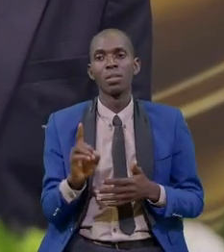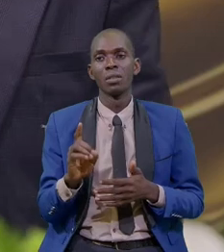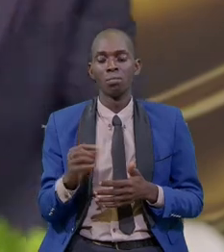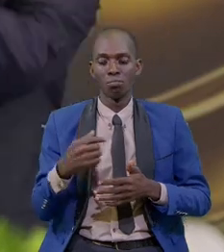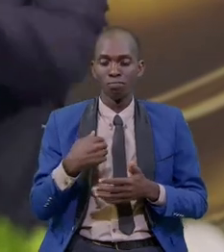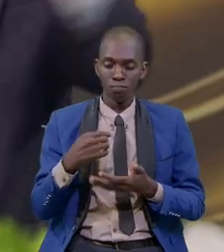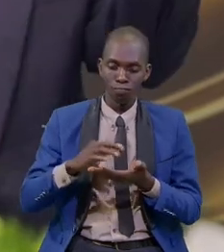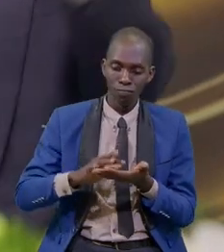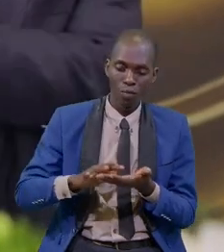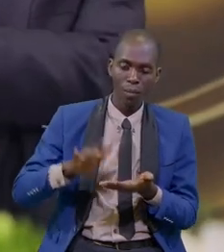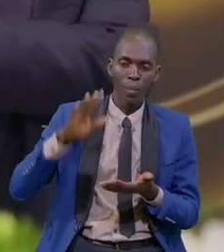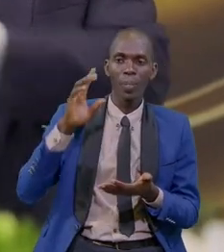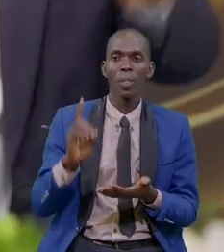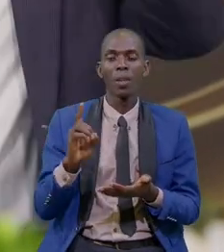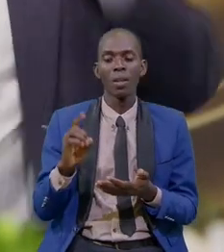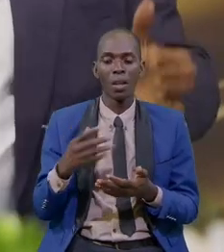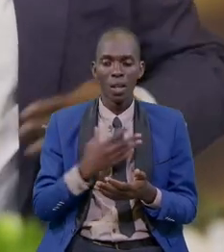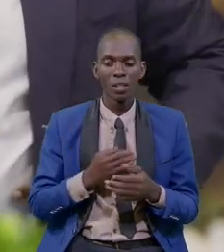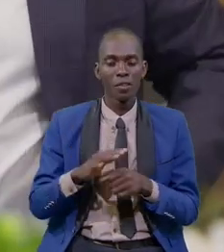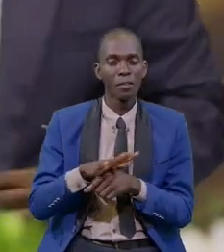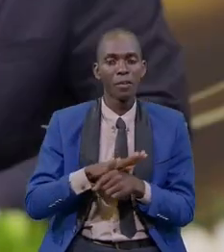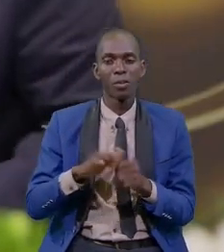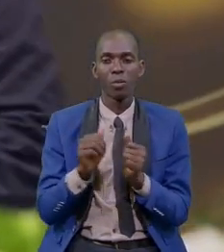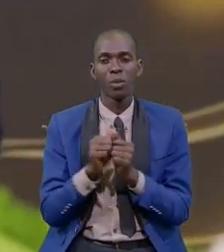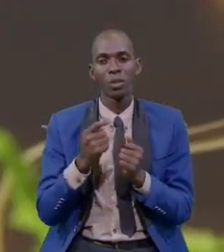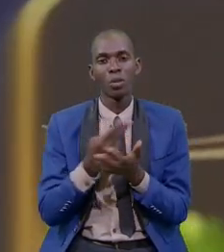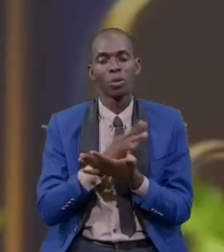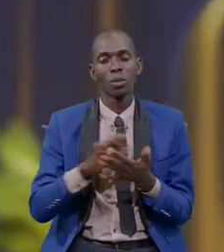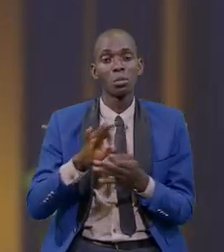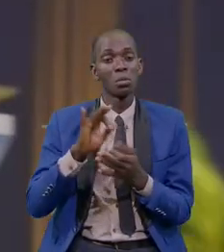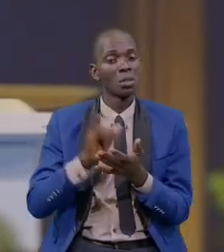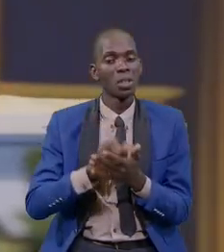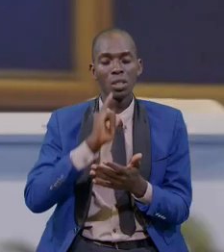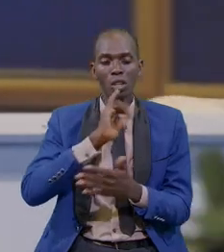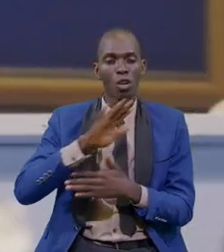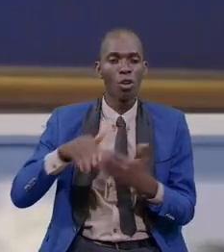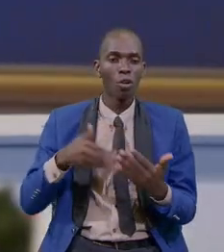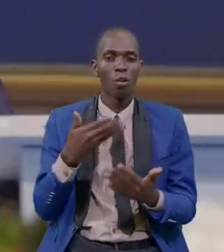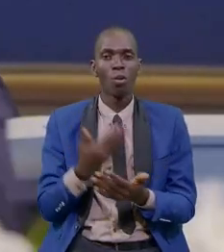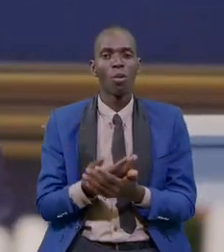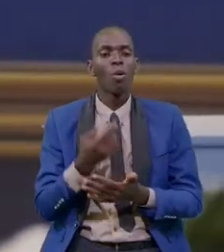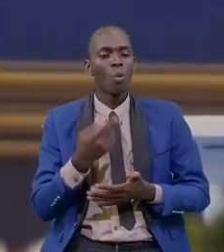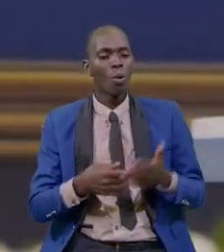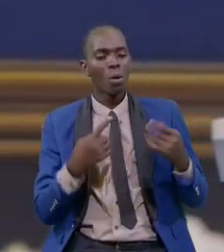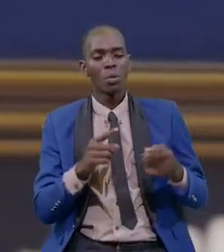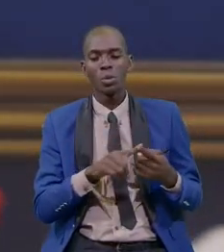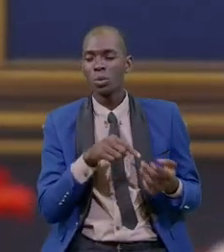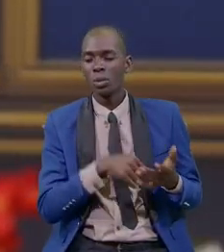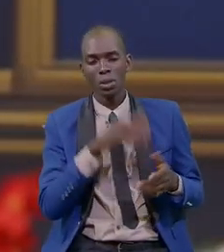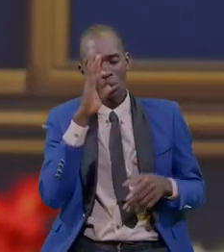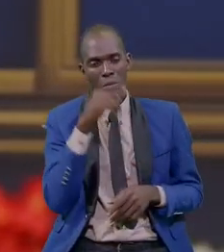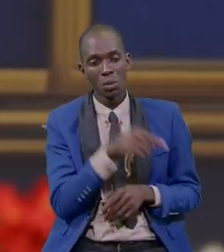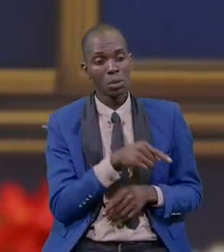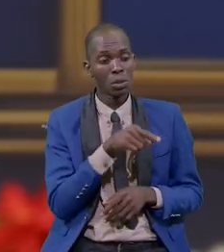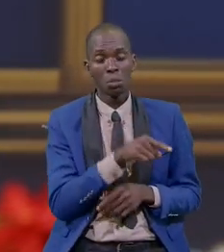glorifier, rempli du Saint-Esprit. Point final. Mais quand est-ce que tu iras voir celui-là? Il peut ne pas être né